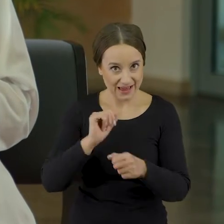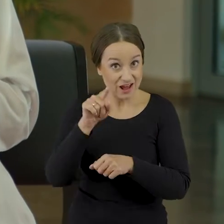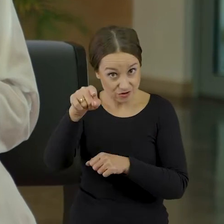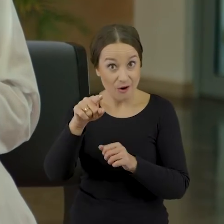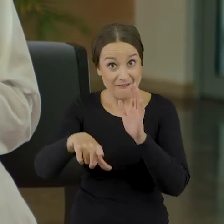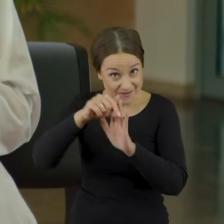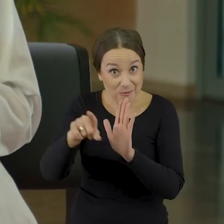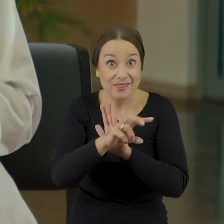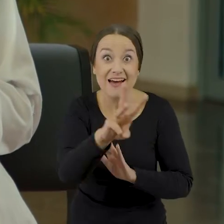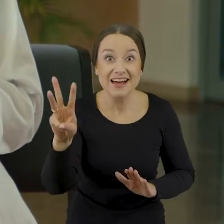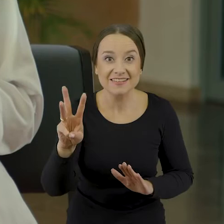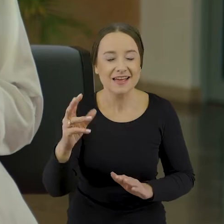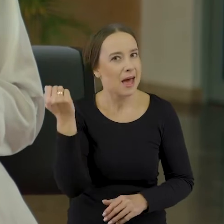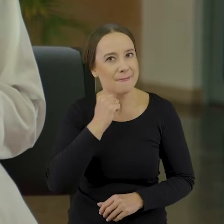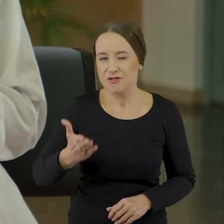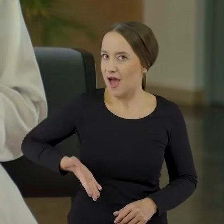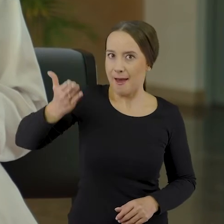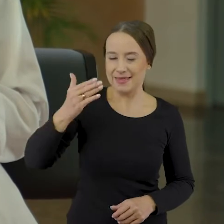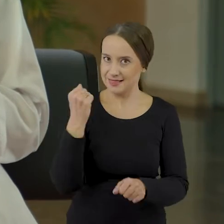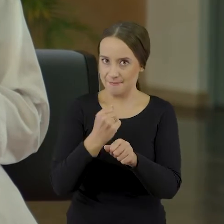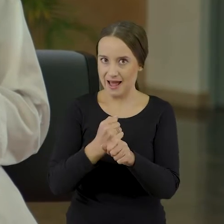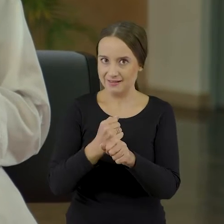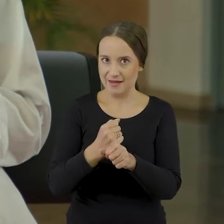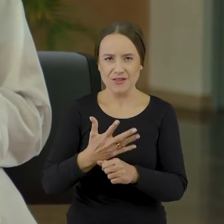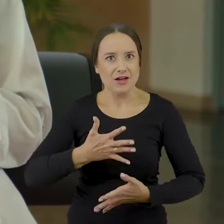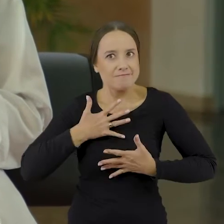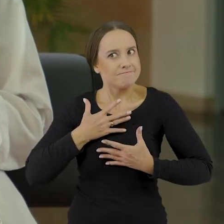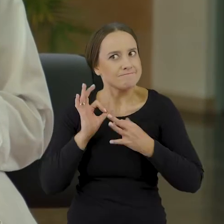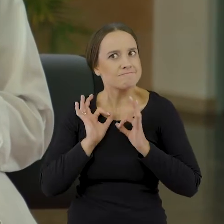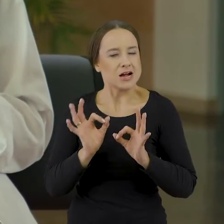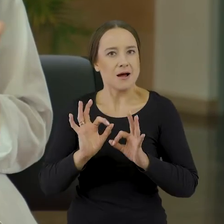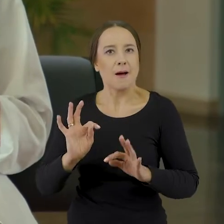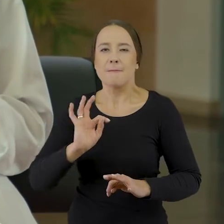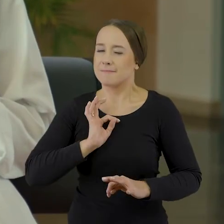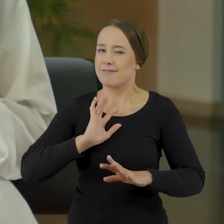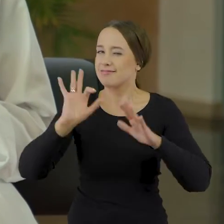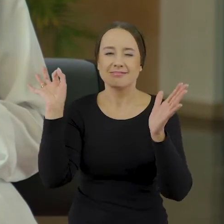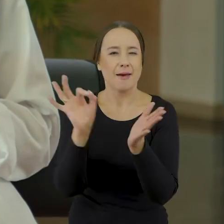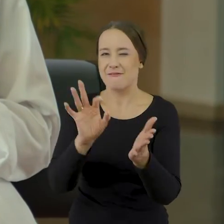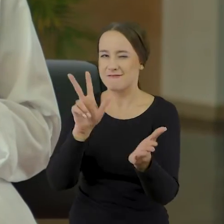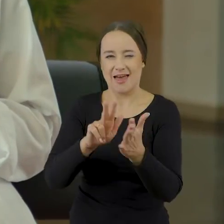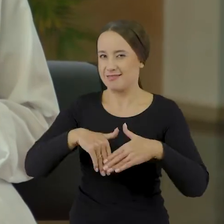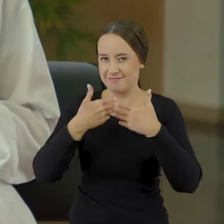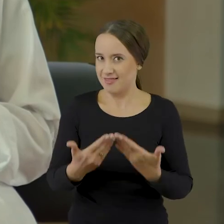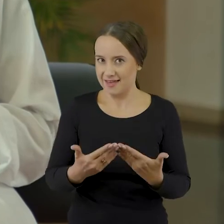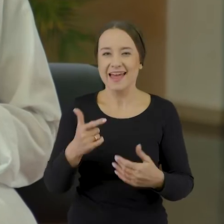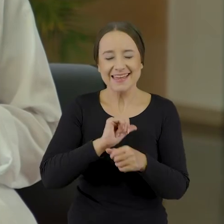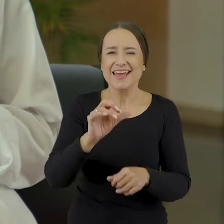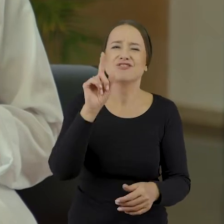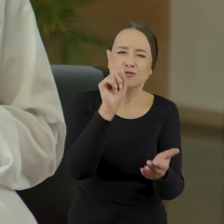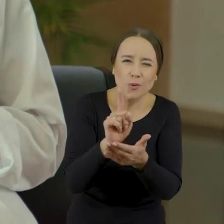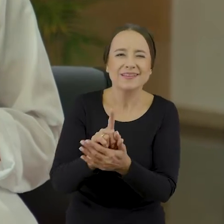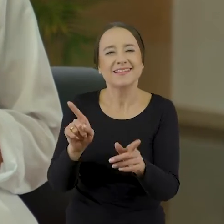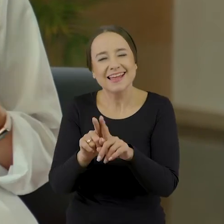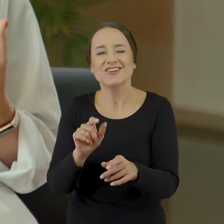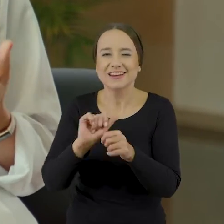czy to jest ten wybór dla was jest to bardzo ambitna praca gdzie satysfakcja W mojej ocenie jest gwarantowana są sukcesy